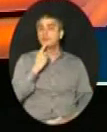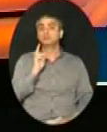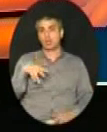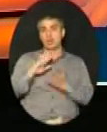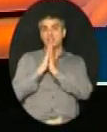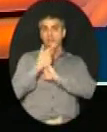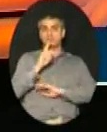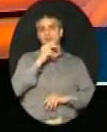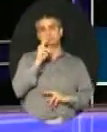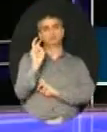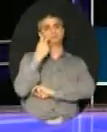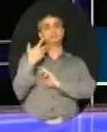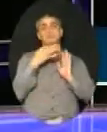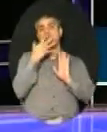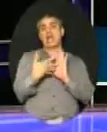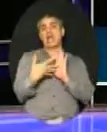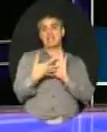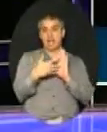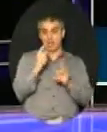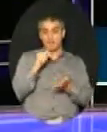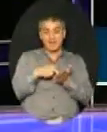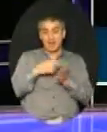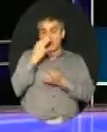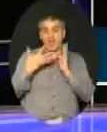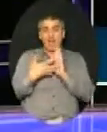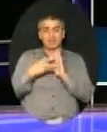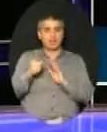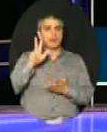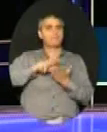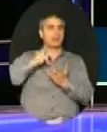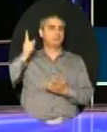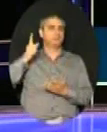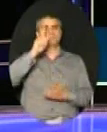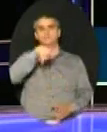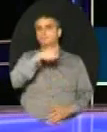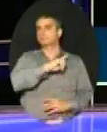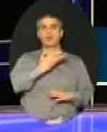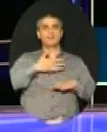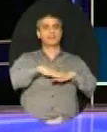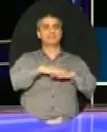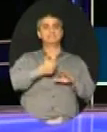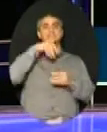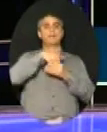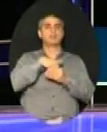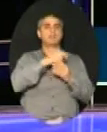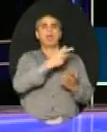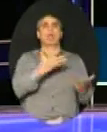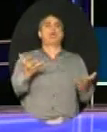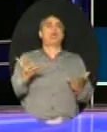להשתנות, זה אם הוא יקרא לחקירה, ואם בעקבות החקירה הזו בגץ יפסול אותו מלכהן כשר הפנים, ואז